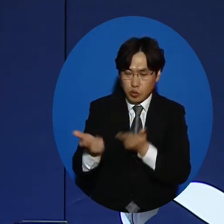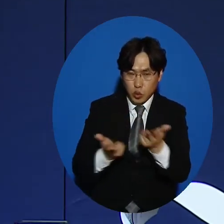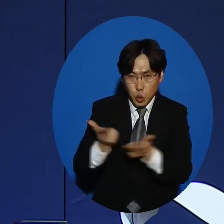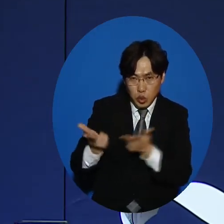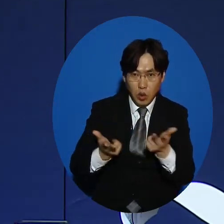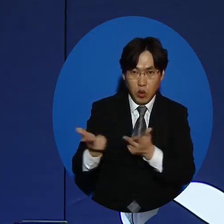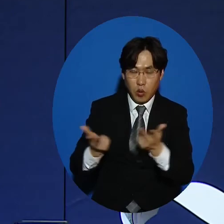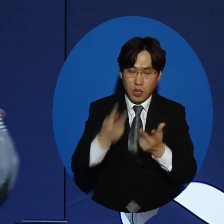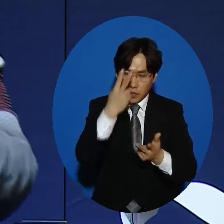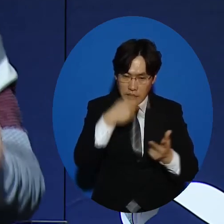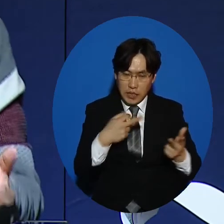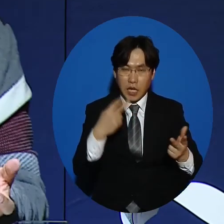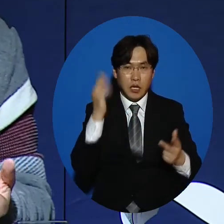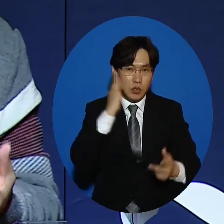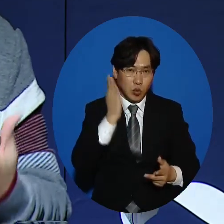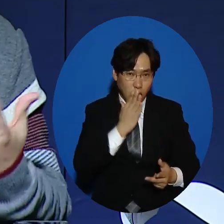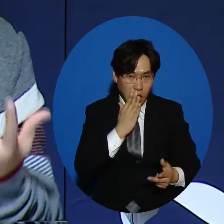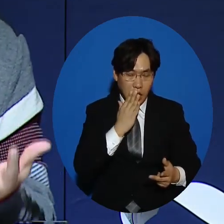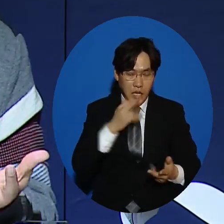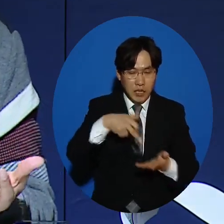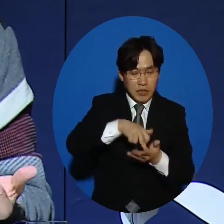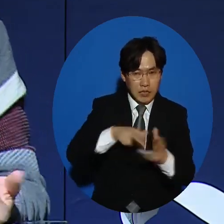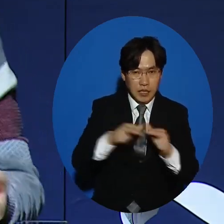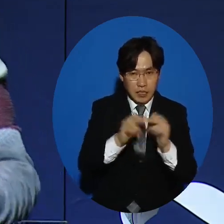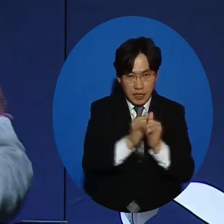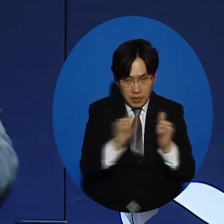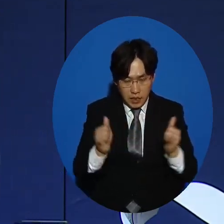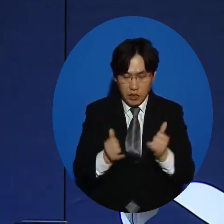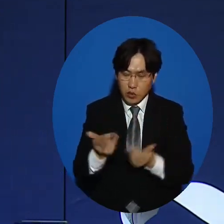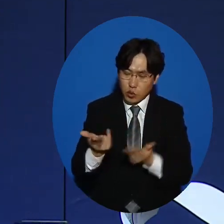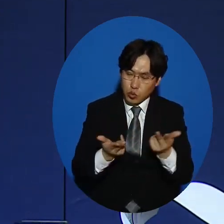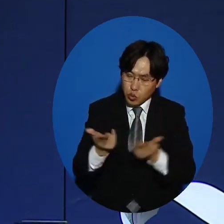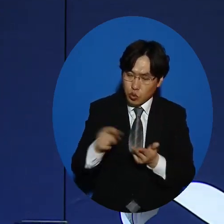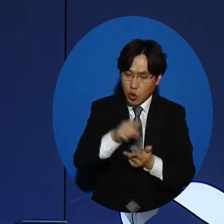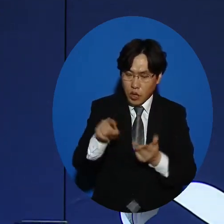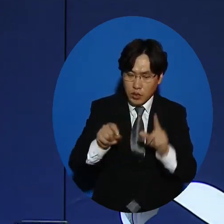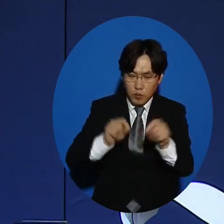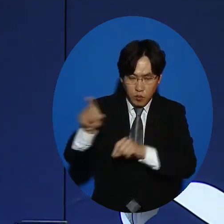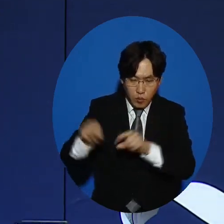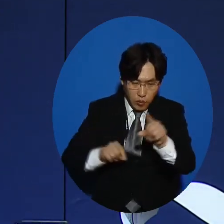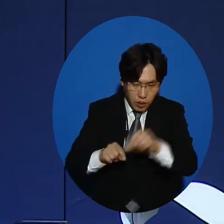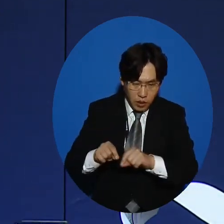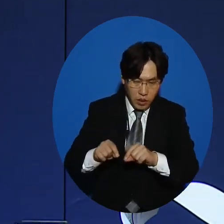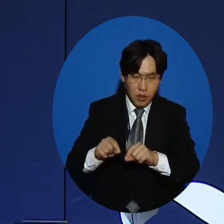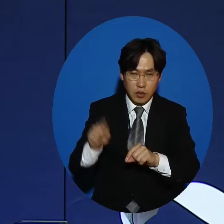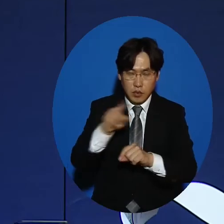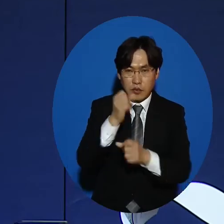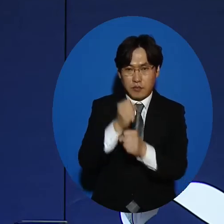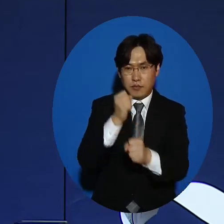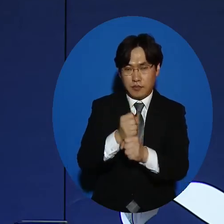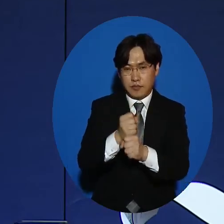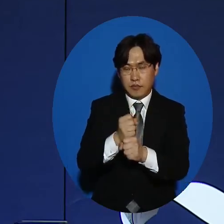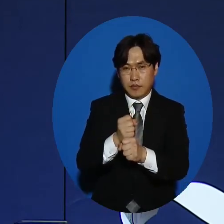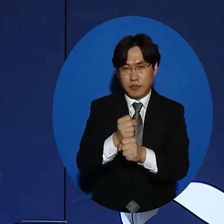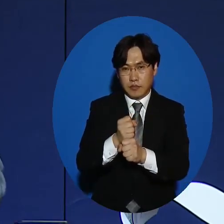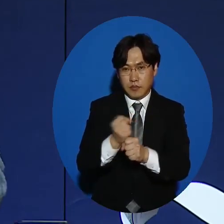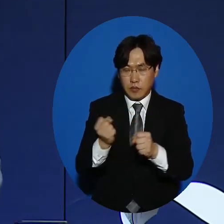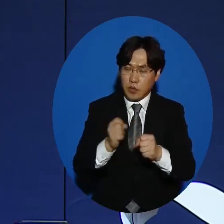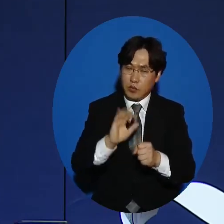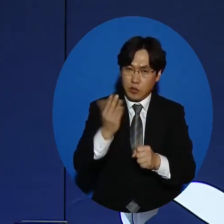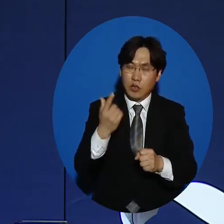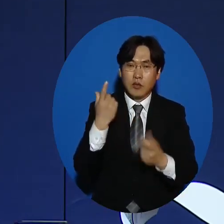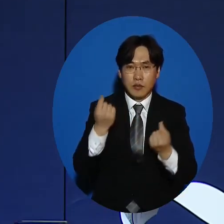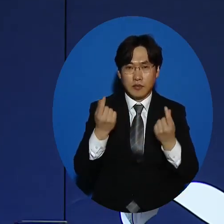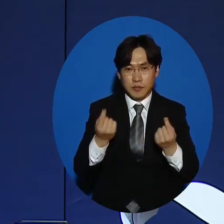장애인들, 시각장애인, 청각장애인, 직체장애인들에게 가르칠 때는 어떤 부분에서 주의해야 될지, 또 이런